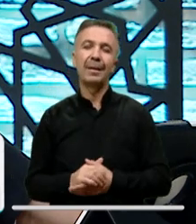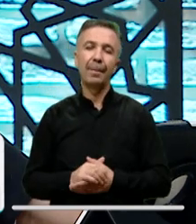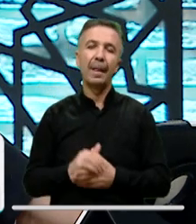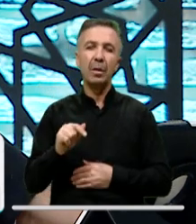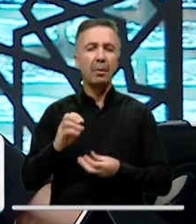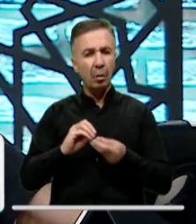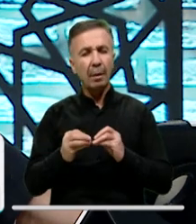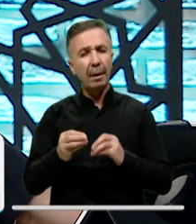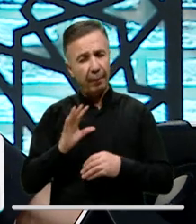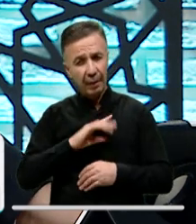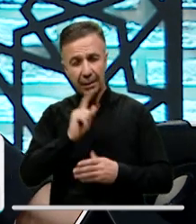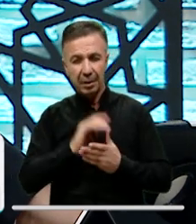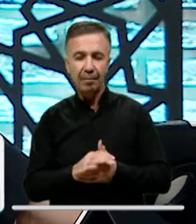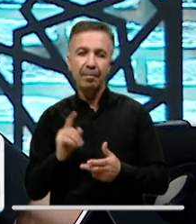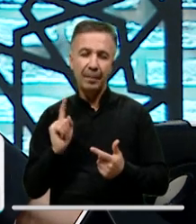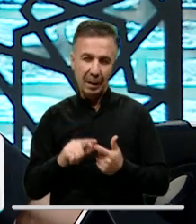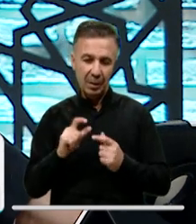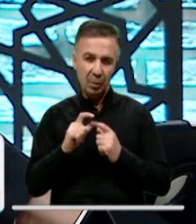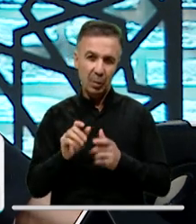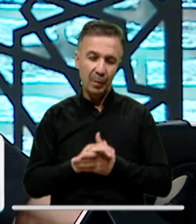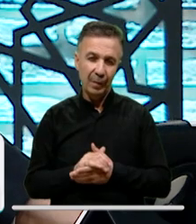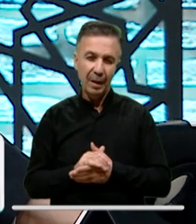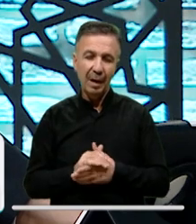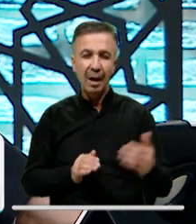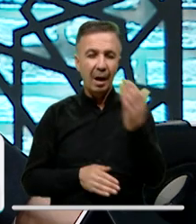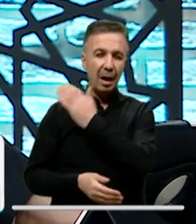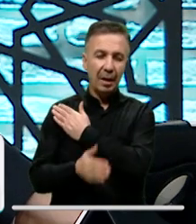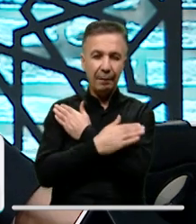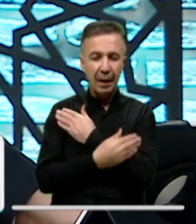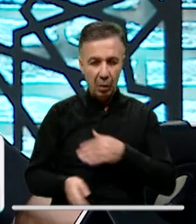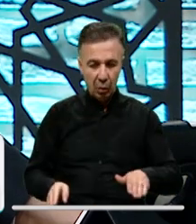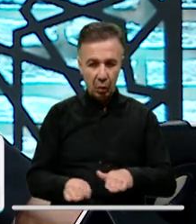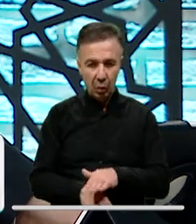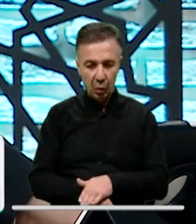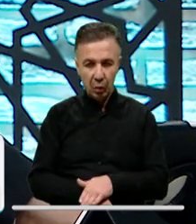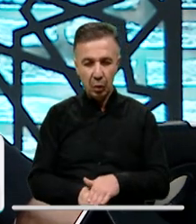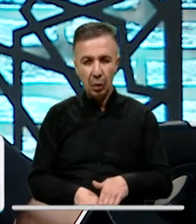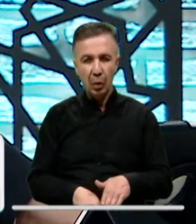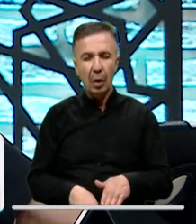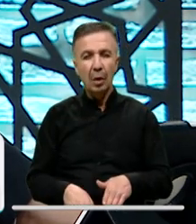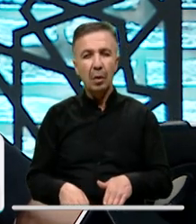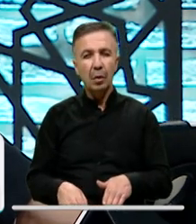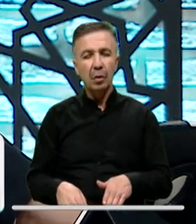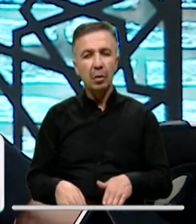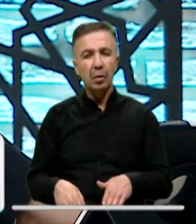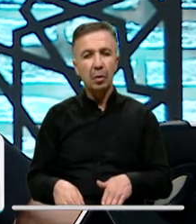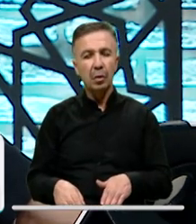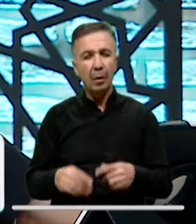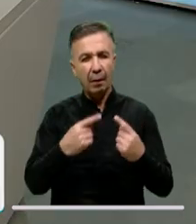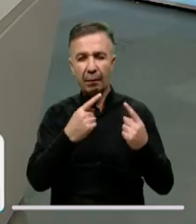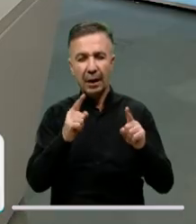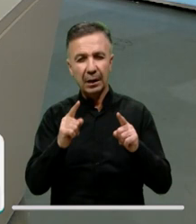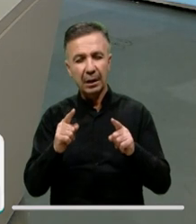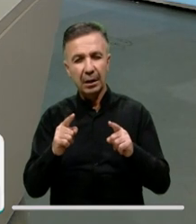bunda bir sakınca var mı? Bir, ikincisi alt ve üst parça karıştı, bu durumda bir sıkıntı olur mu demişler. Ne